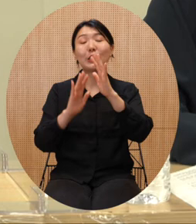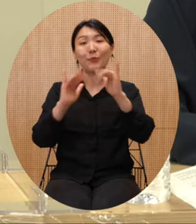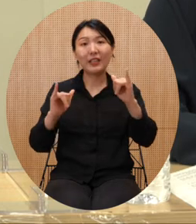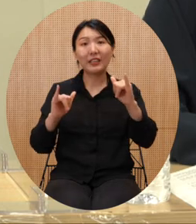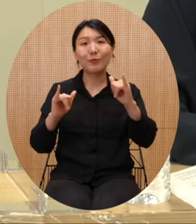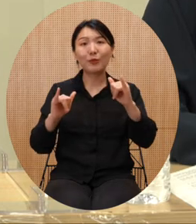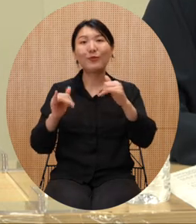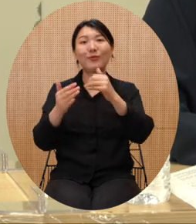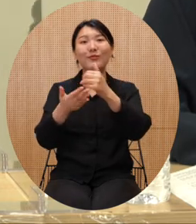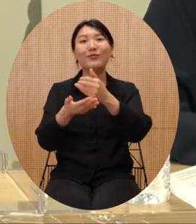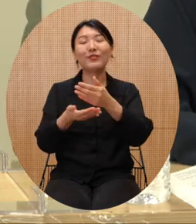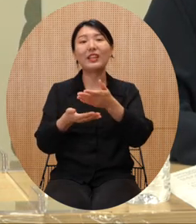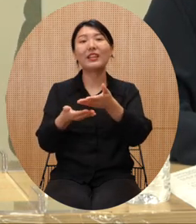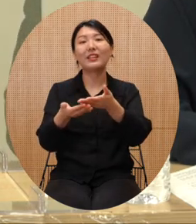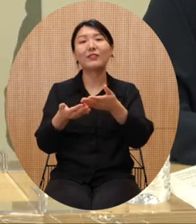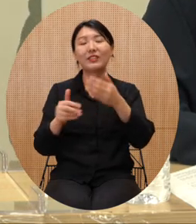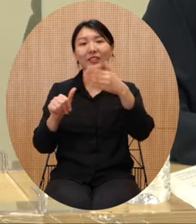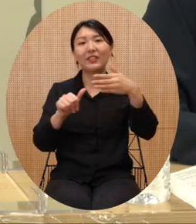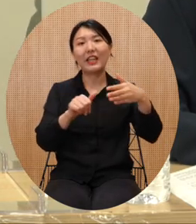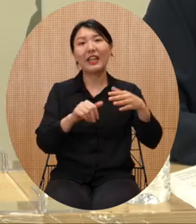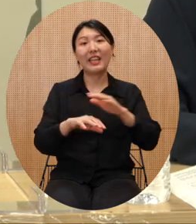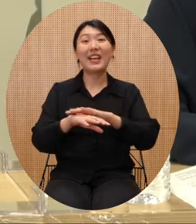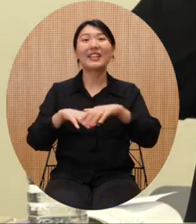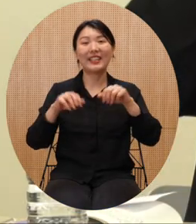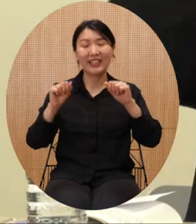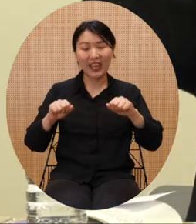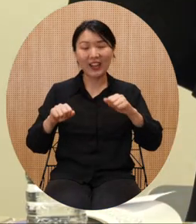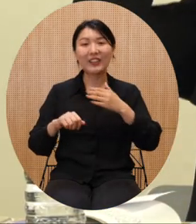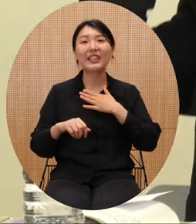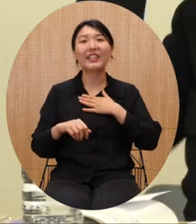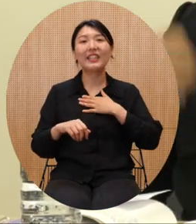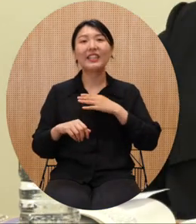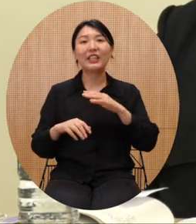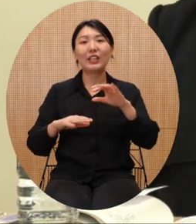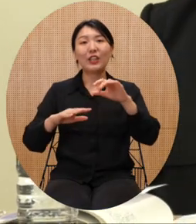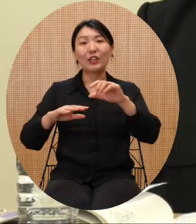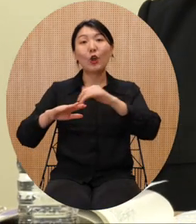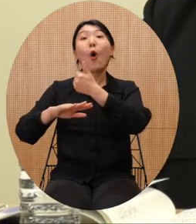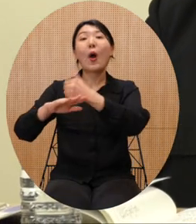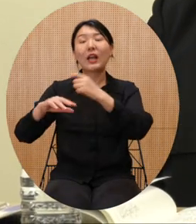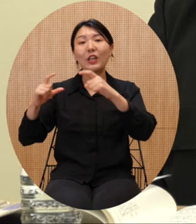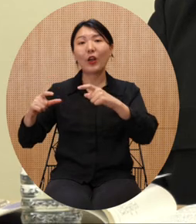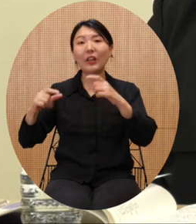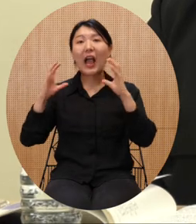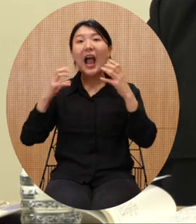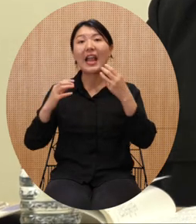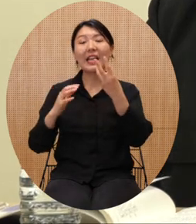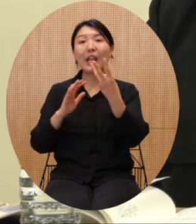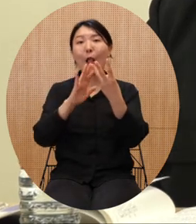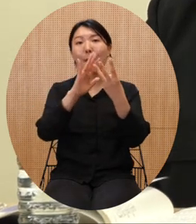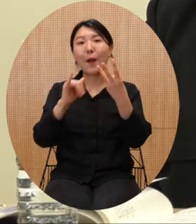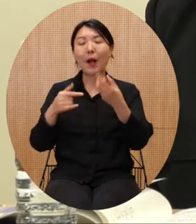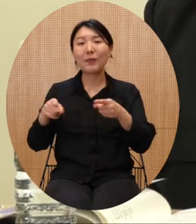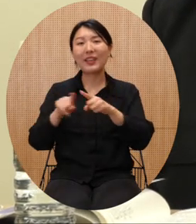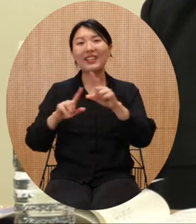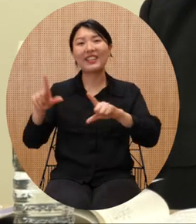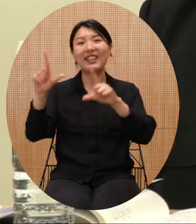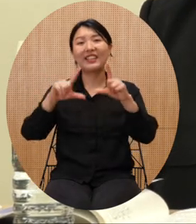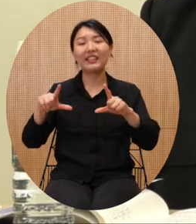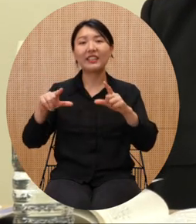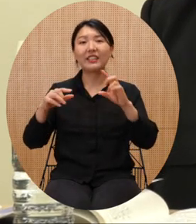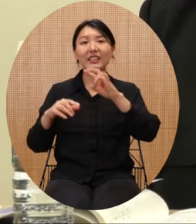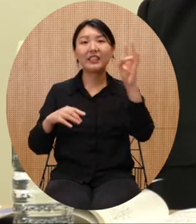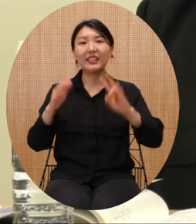나눠주시면 감사하겠습니다. 네, 안녕하세요. 저는 정왕동에서 아이 셋이랑 함께 살고 있는